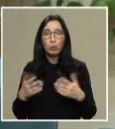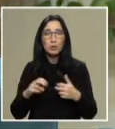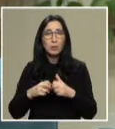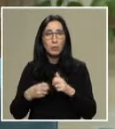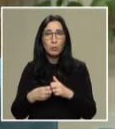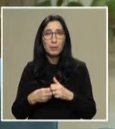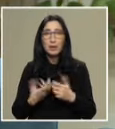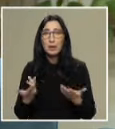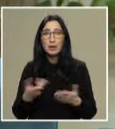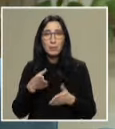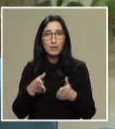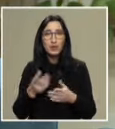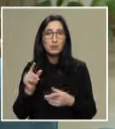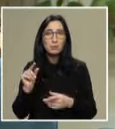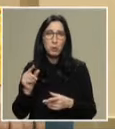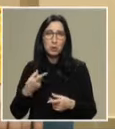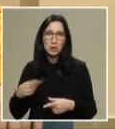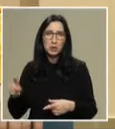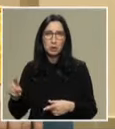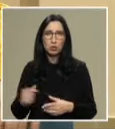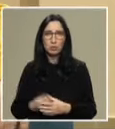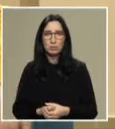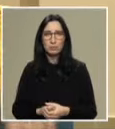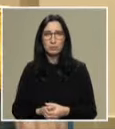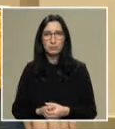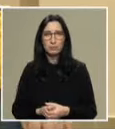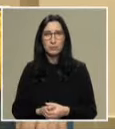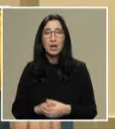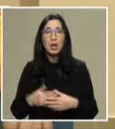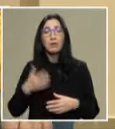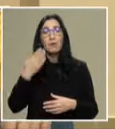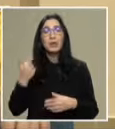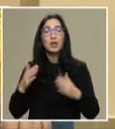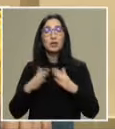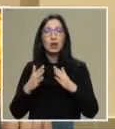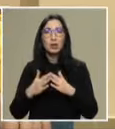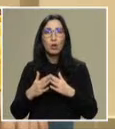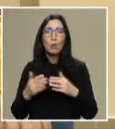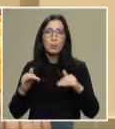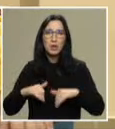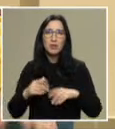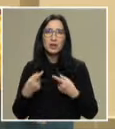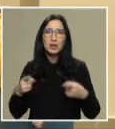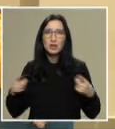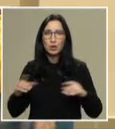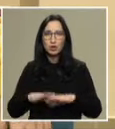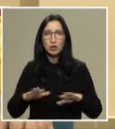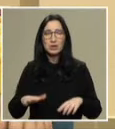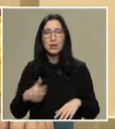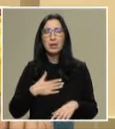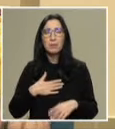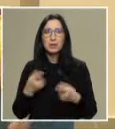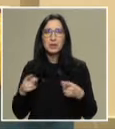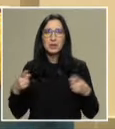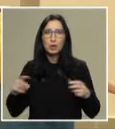младите хора, или при вас е малко по-различно? В младежкия дом има различни деца, които имат различни